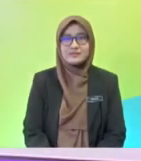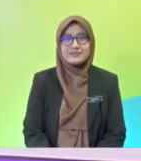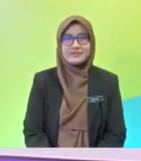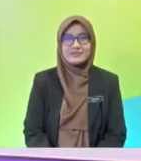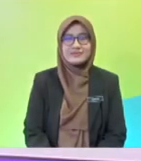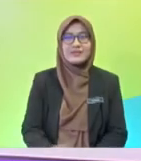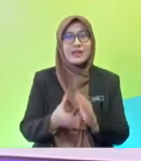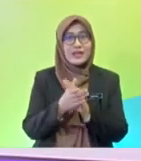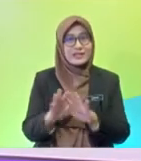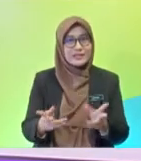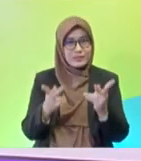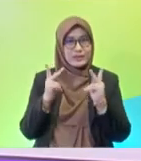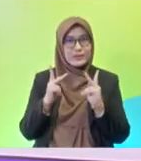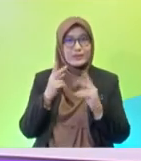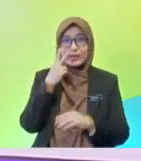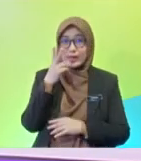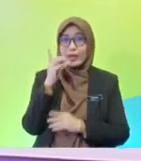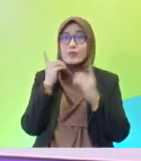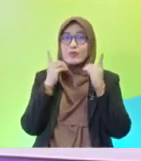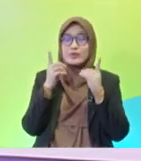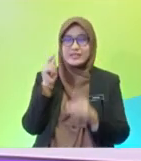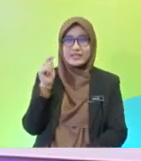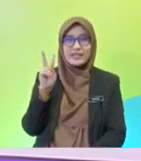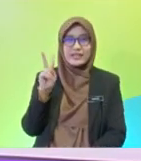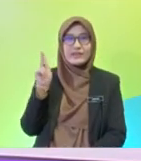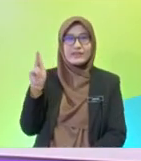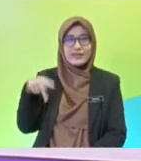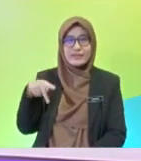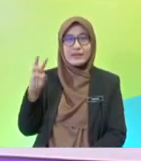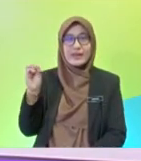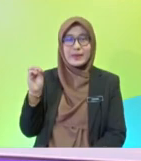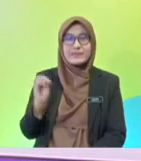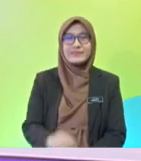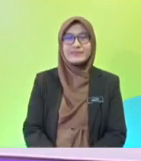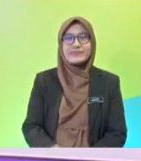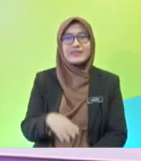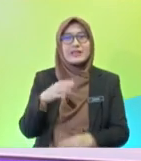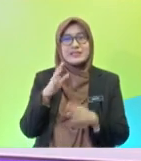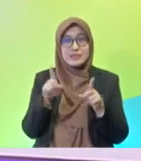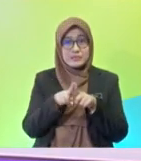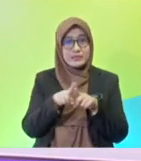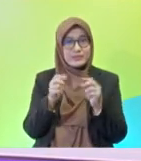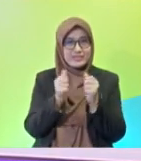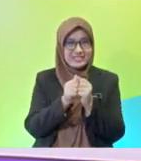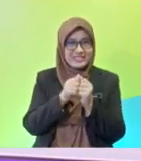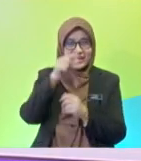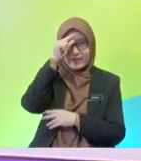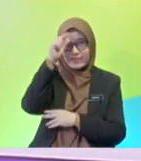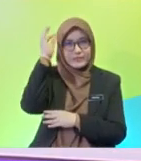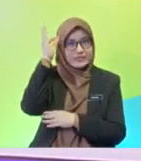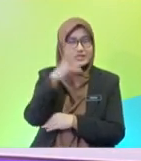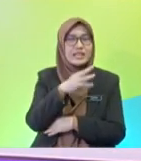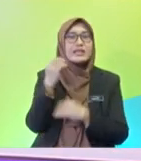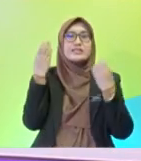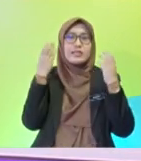selamat kembali menuntut di Wikipedia masih lagi bersama dengan Abang Fizi dan juga cikgurus hari ini kita belajar tentang bahasa